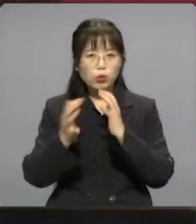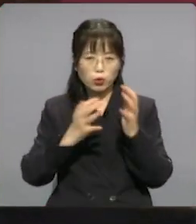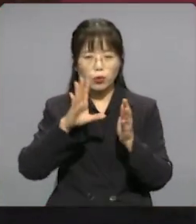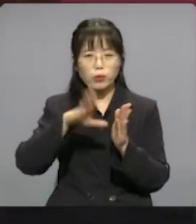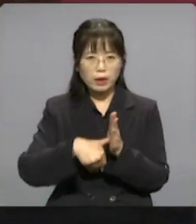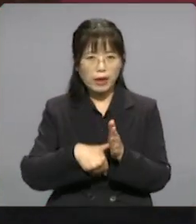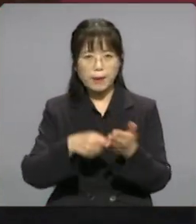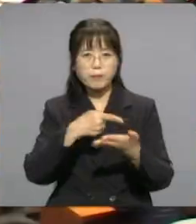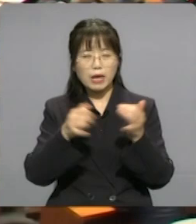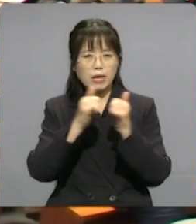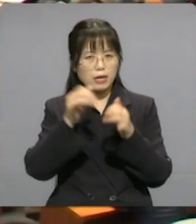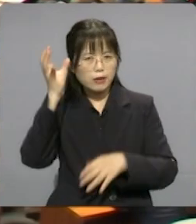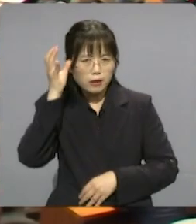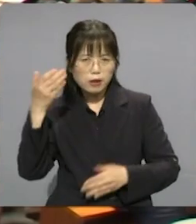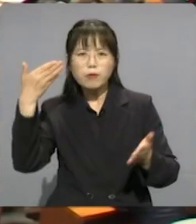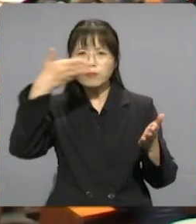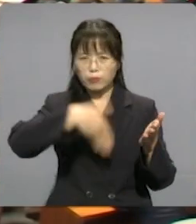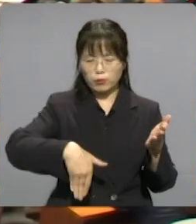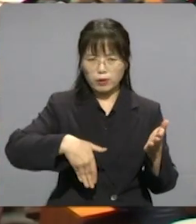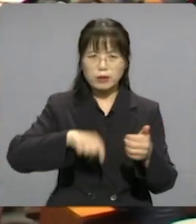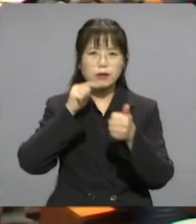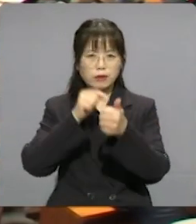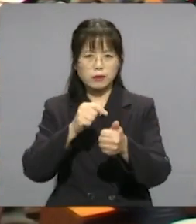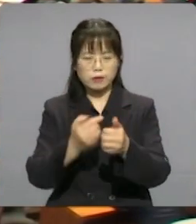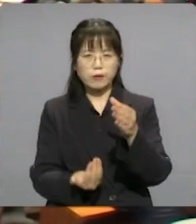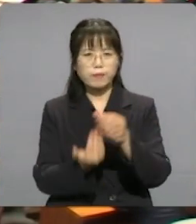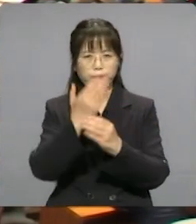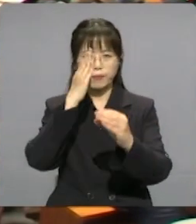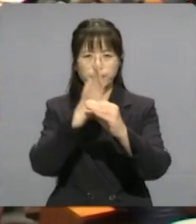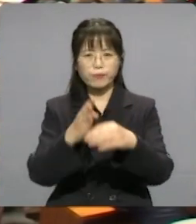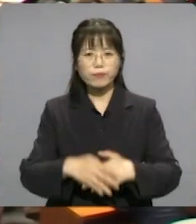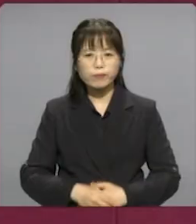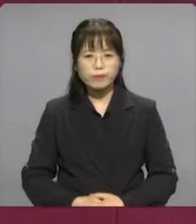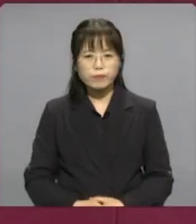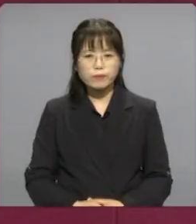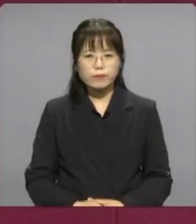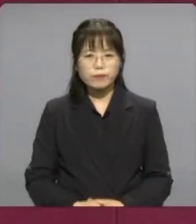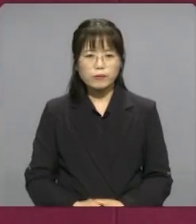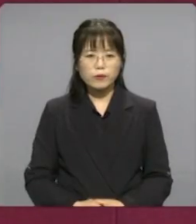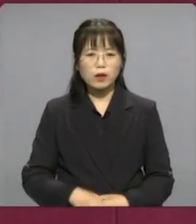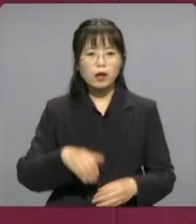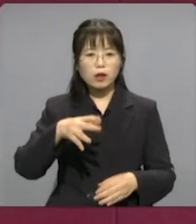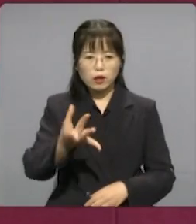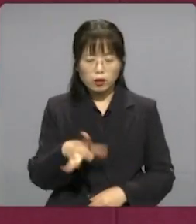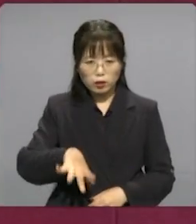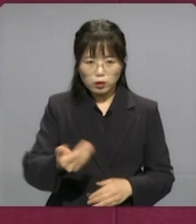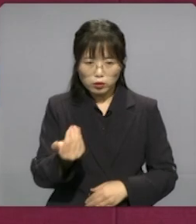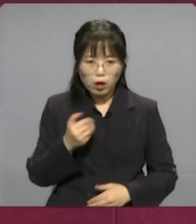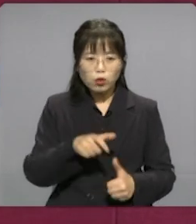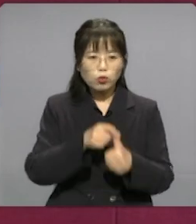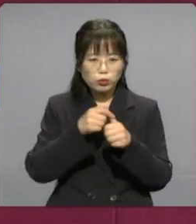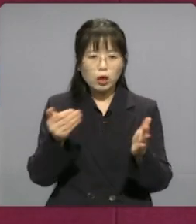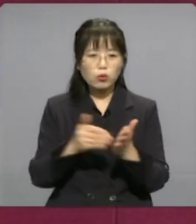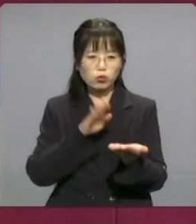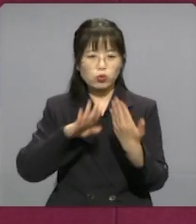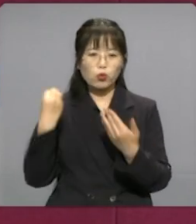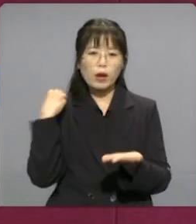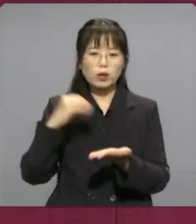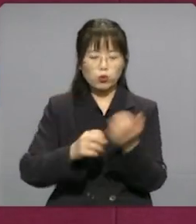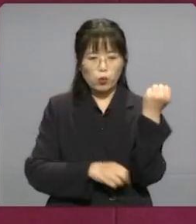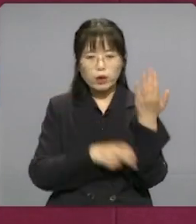토론에서는 피해자 기대에 부응하지 못했다는 지적이 나오기도 했습니다. 선구제 후 회수 원칙에 입각한